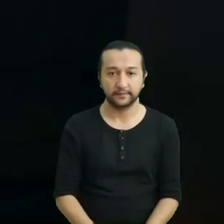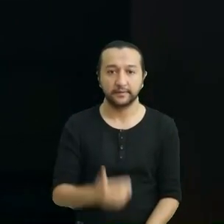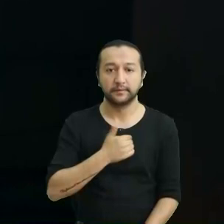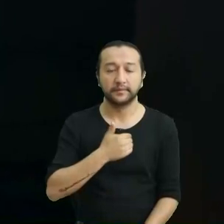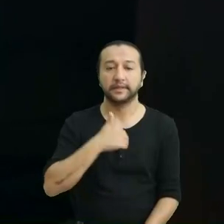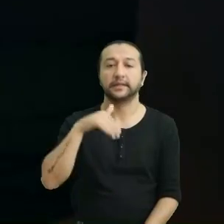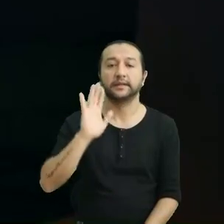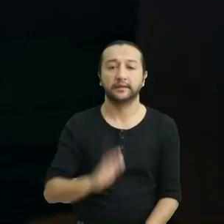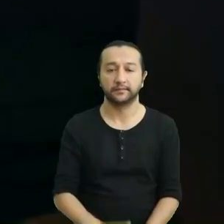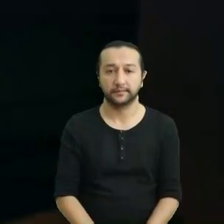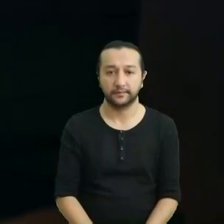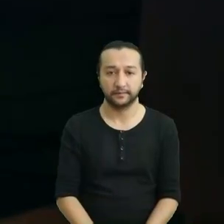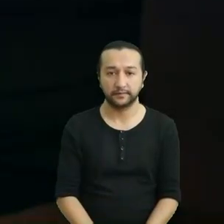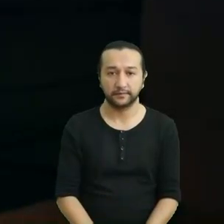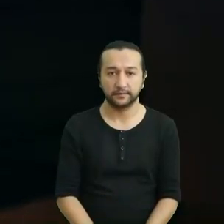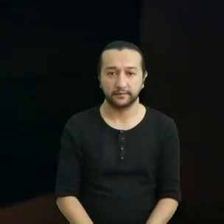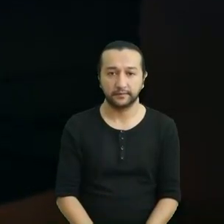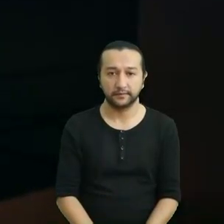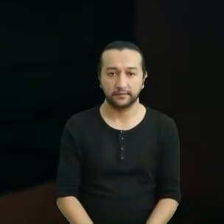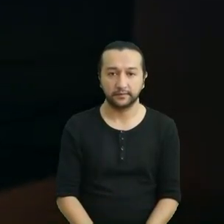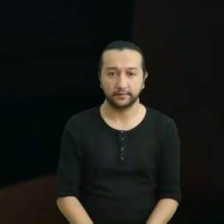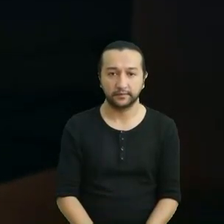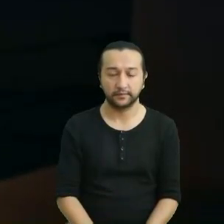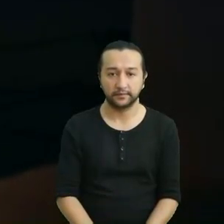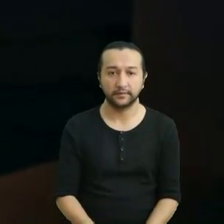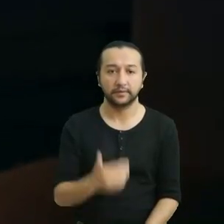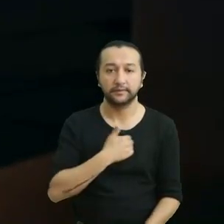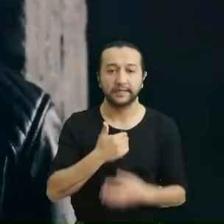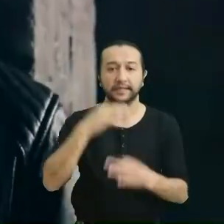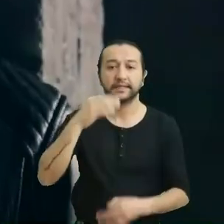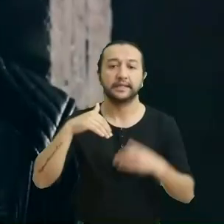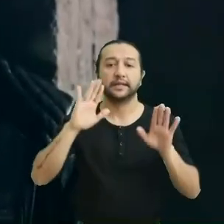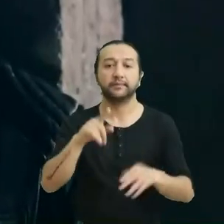Ben değilim. Sandalyede oturuyor. Ben değilim. İvan.